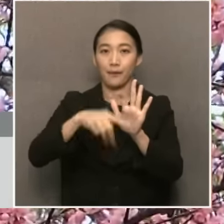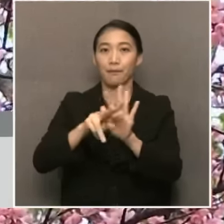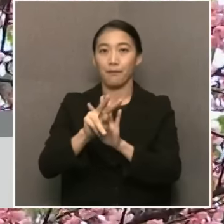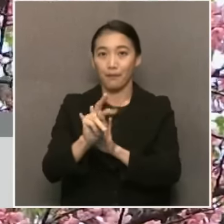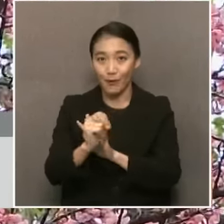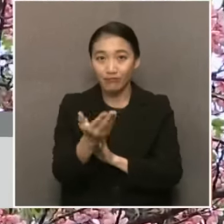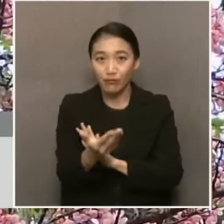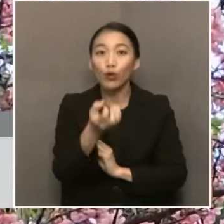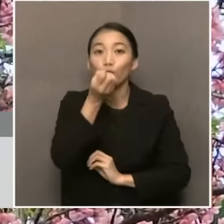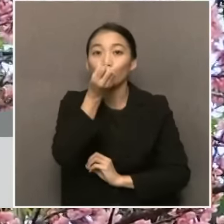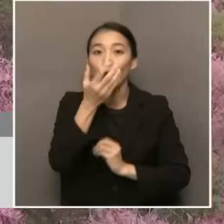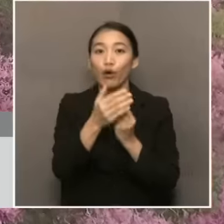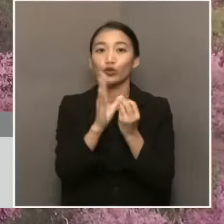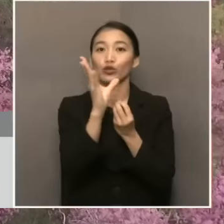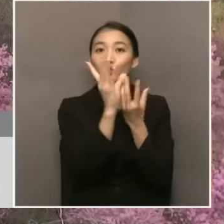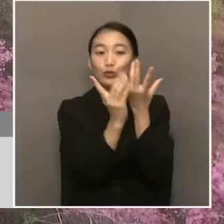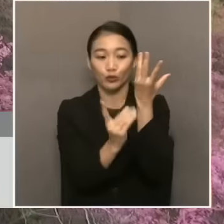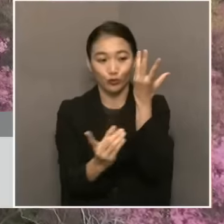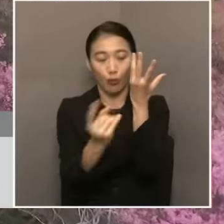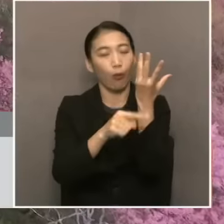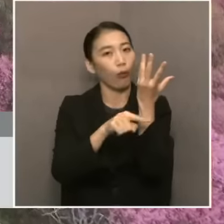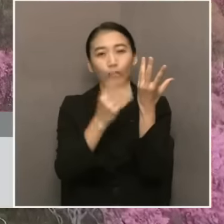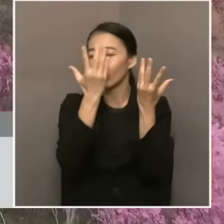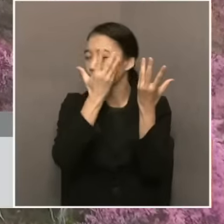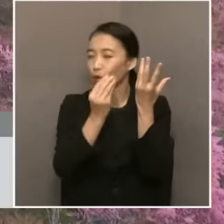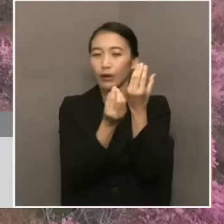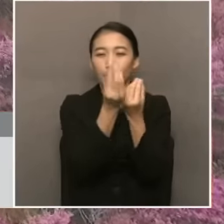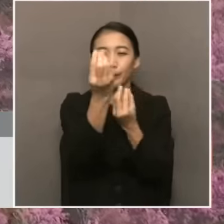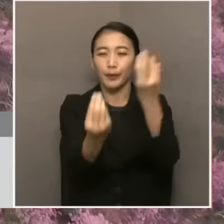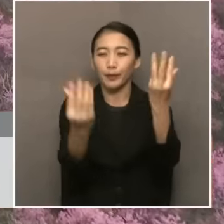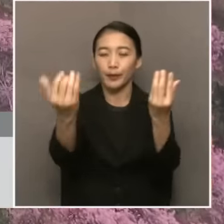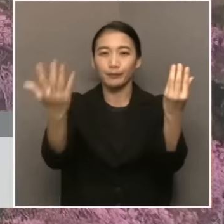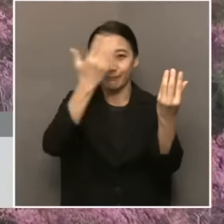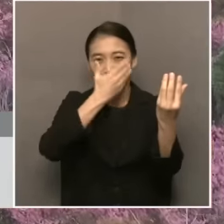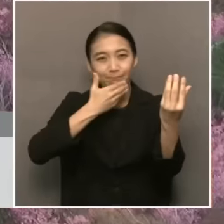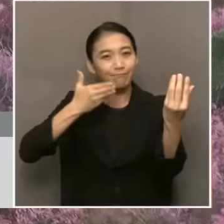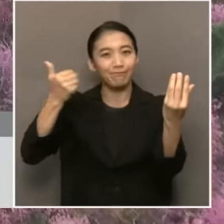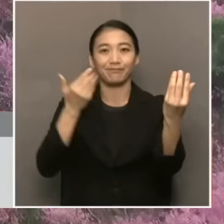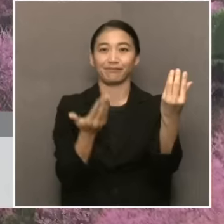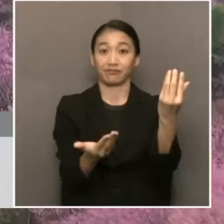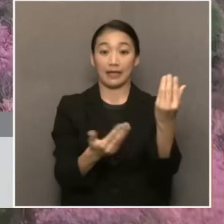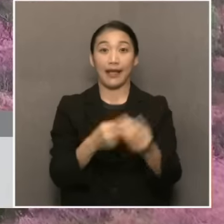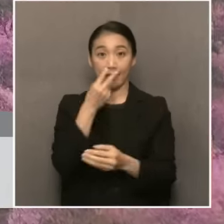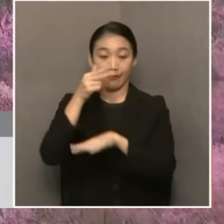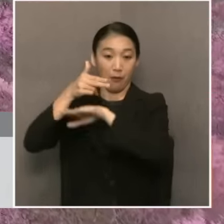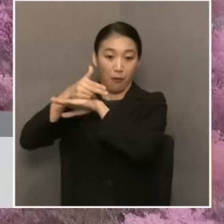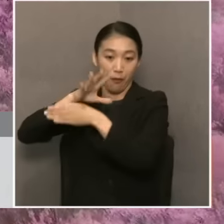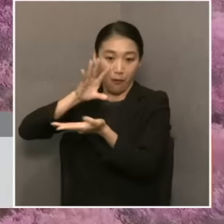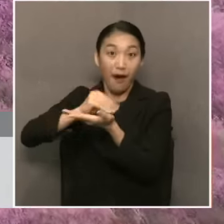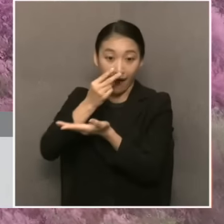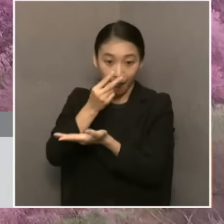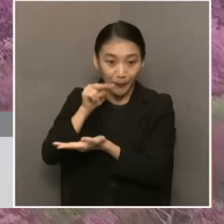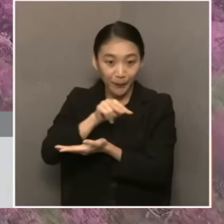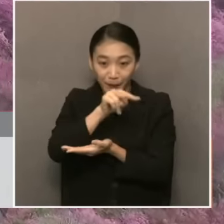หรือซากุระเมืองไทยค่ะกำลังบานสะพรั่งสีชมพูเต็มพื้นที่มองจากมุมสูงสวยงามมากเลยนะคะ